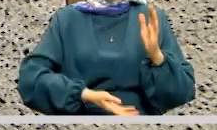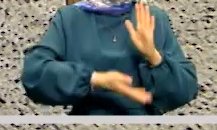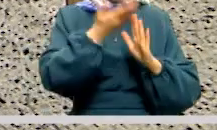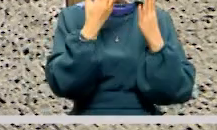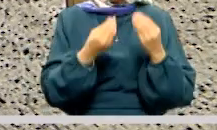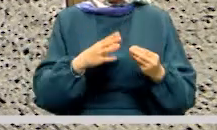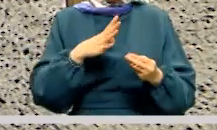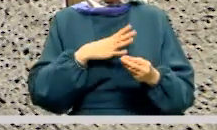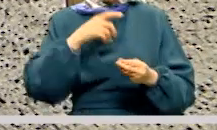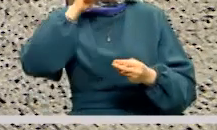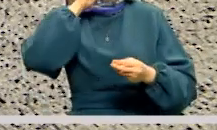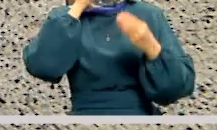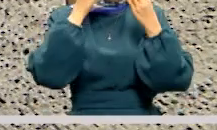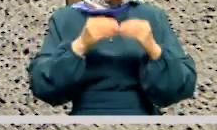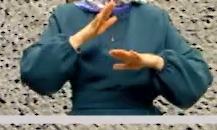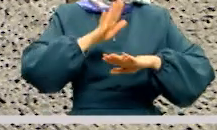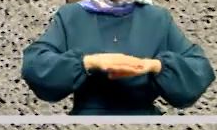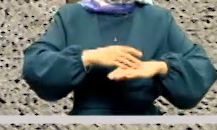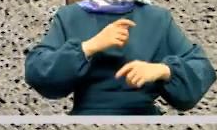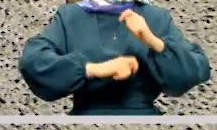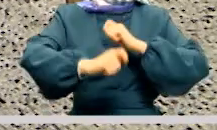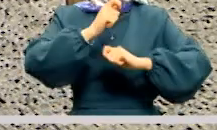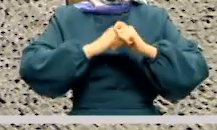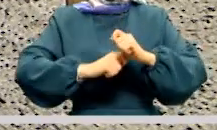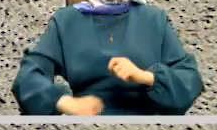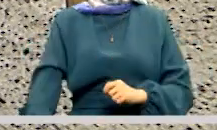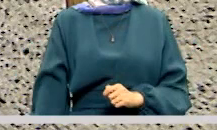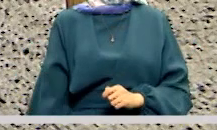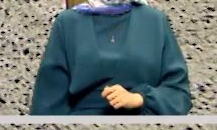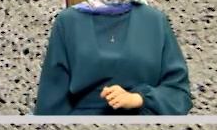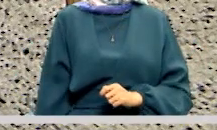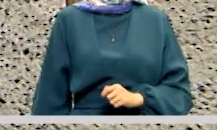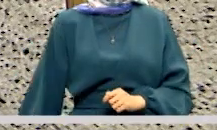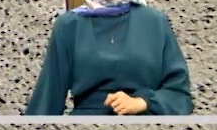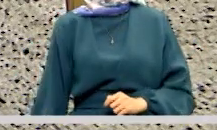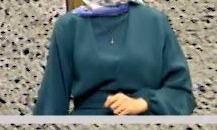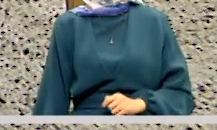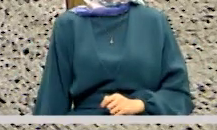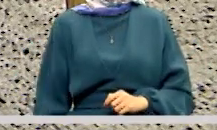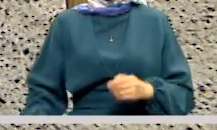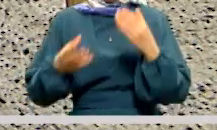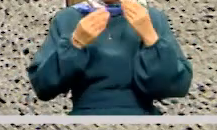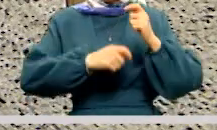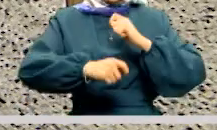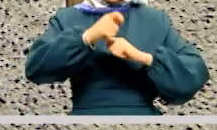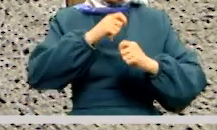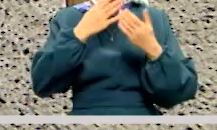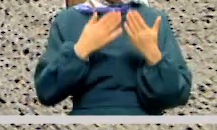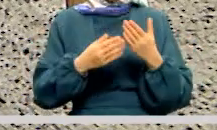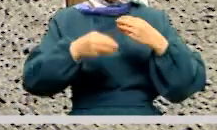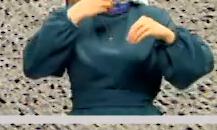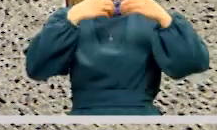Müslüman olarak yaptığımız davranışlarımız ortaya koyduğumuz iş eylemler ticaretimizde